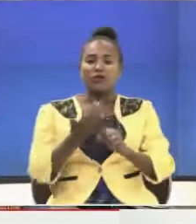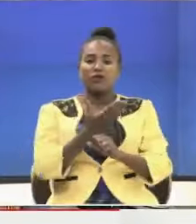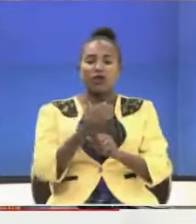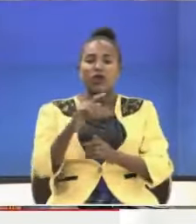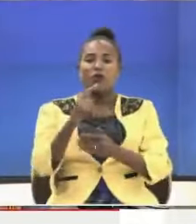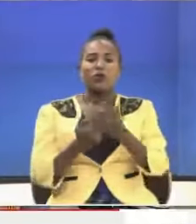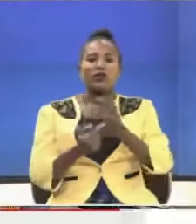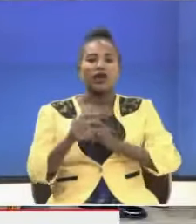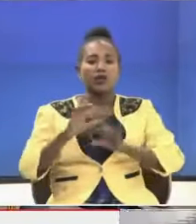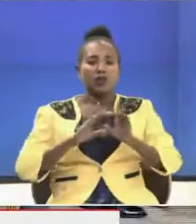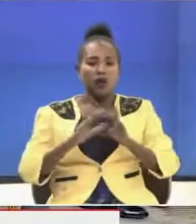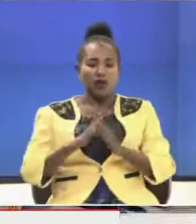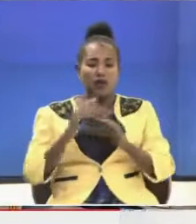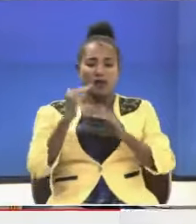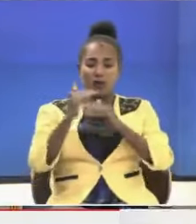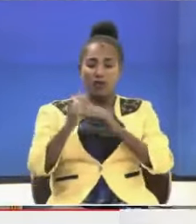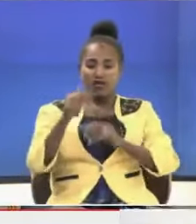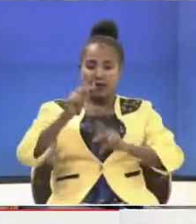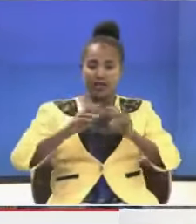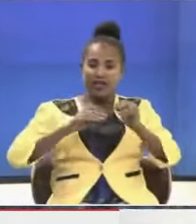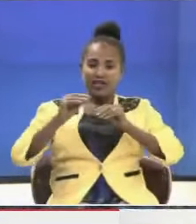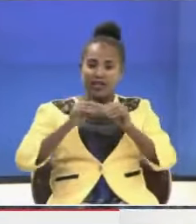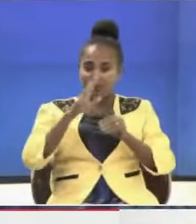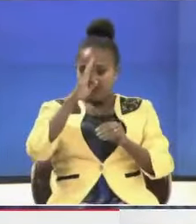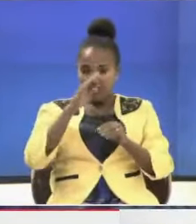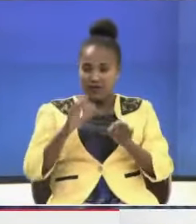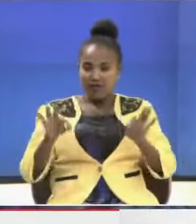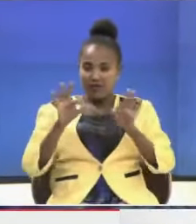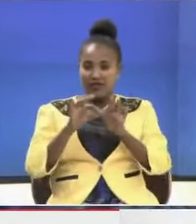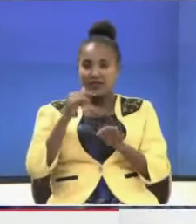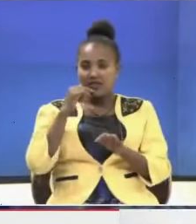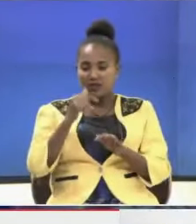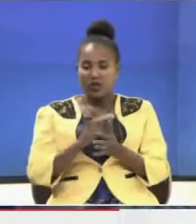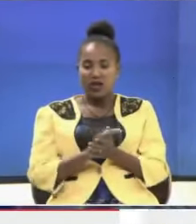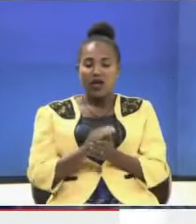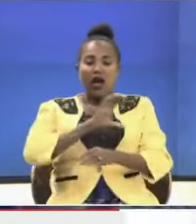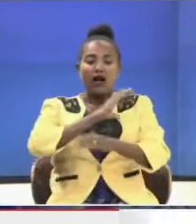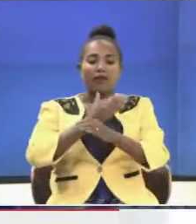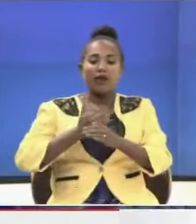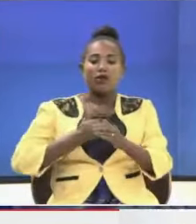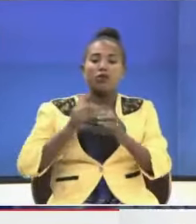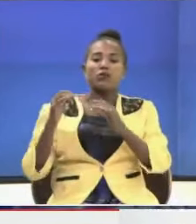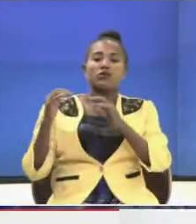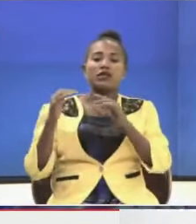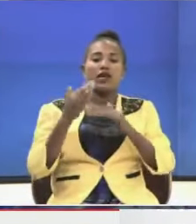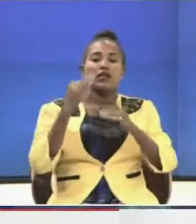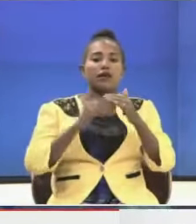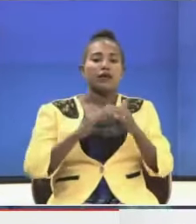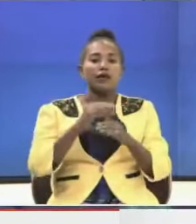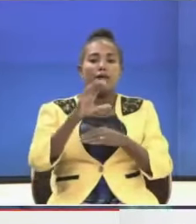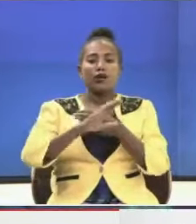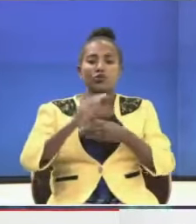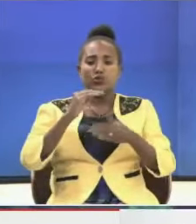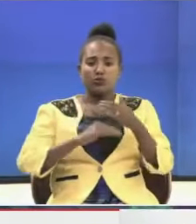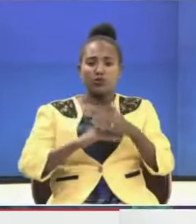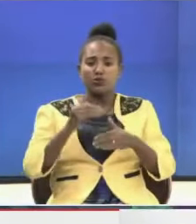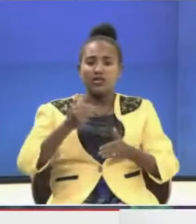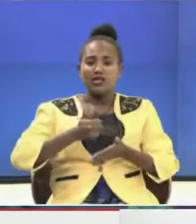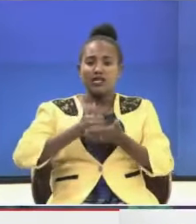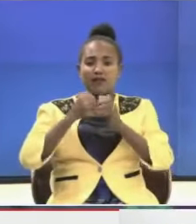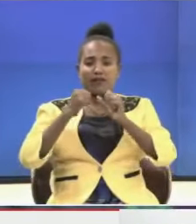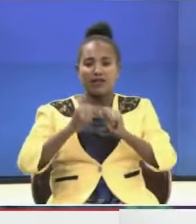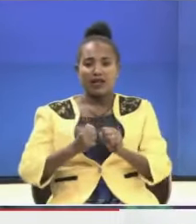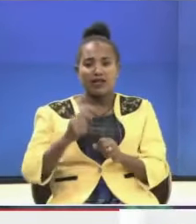ውይይት አድርጓል። በመድረኩ ላይ ህዝባዊ ንቅናቄ መፍጠር እንደሚያስፈልግ ተነስቷል። አቅም ያለው ወደ ማሰልጠኛ እንዲገባና በሀገር ውስጥም በውጭም ድጋፍ